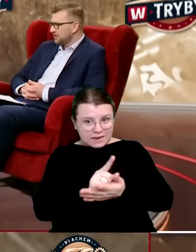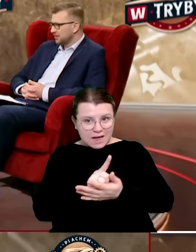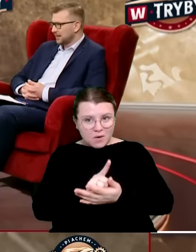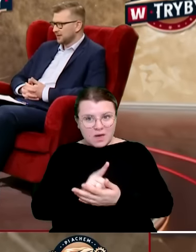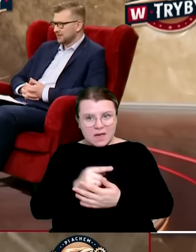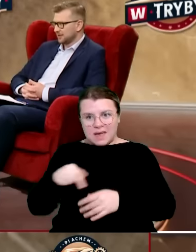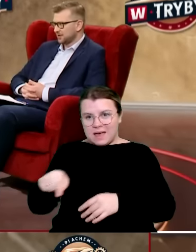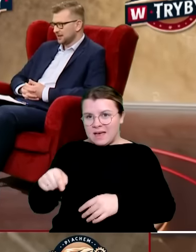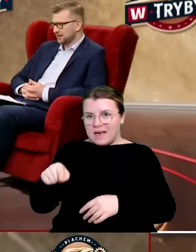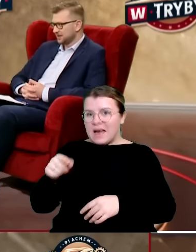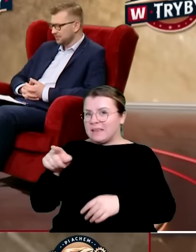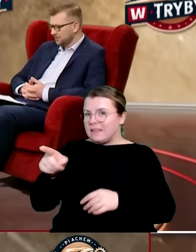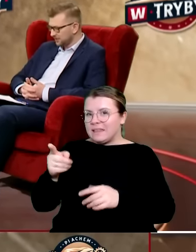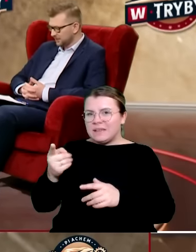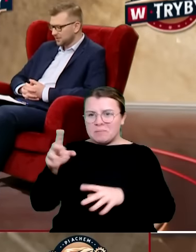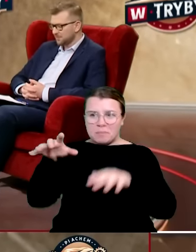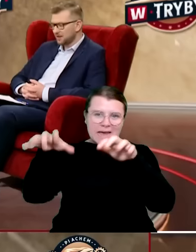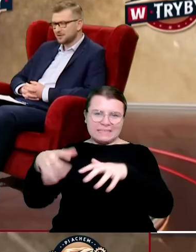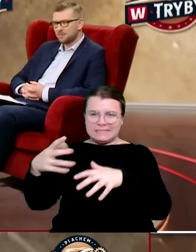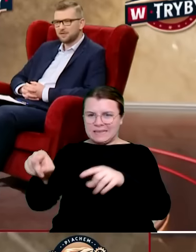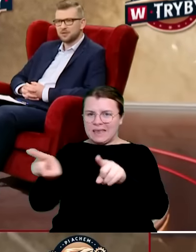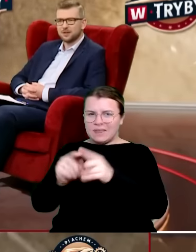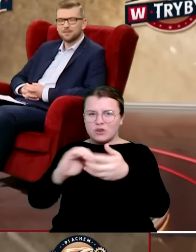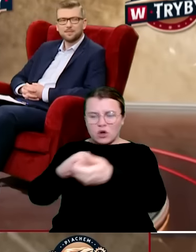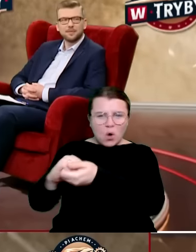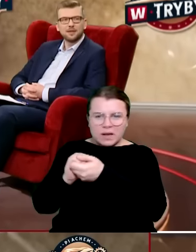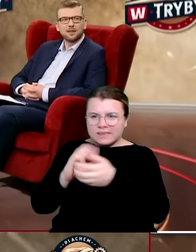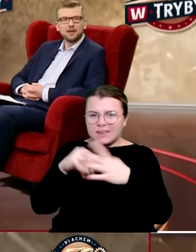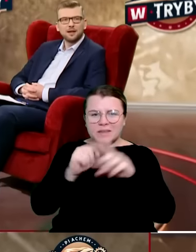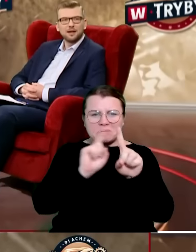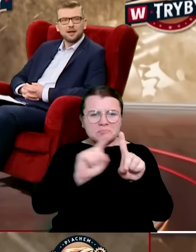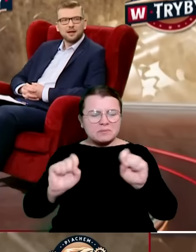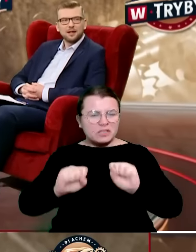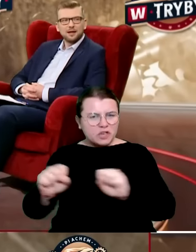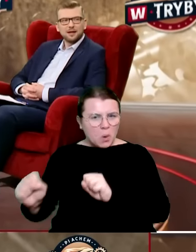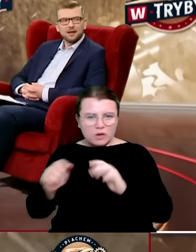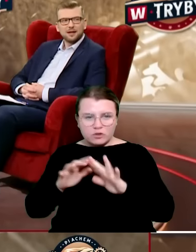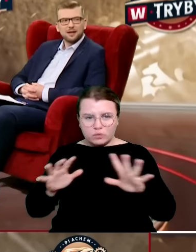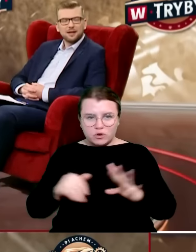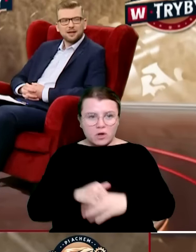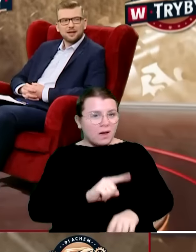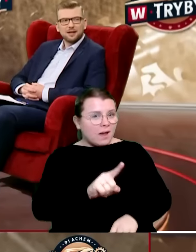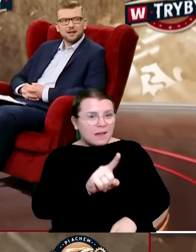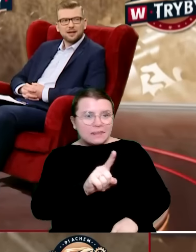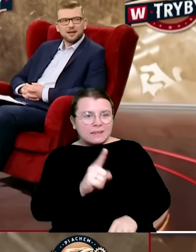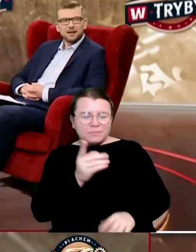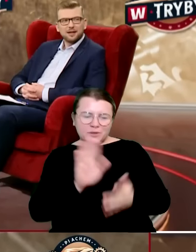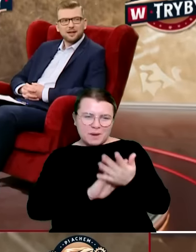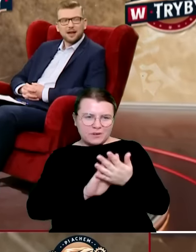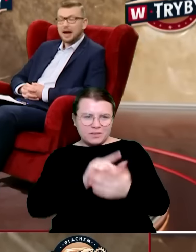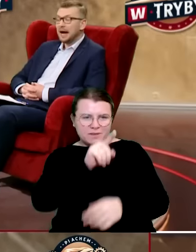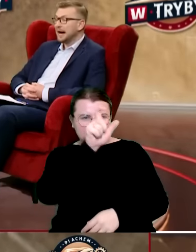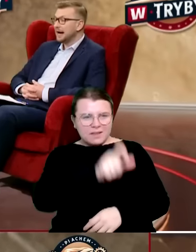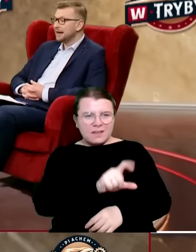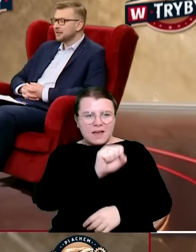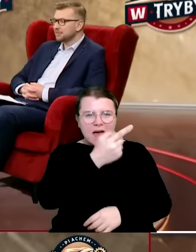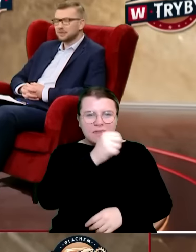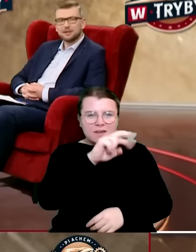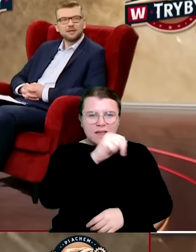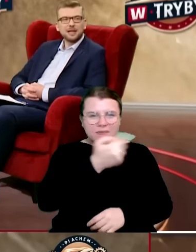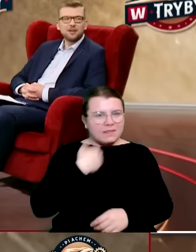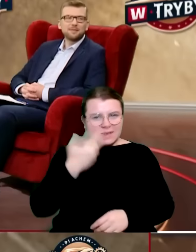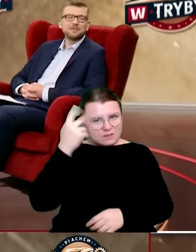masz działaczy lokalnych całej koalicji, to już jest, wiesz. Poczekaj, oni mają Adrian, ty nie zrozumiałeś Adriana Stankowskiego. On już do ciebie się zwraca, panie prezesie. A,